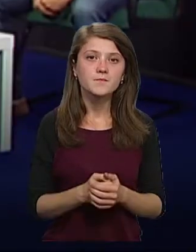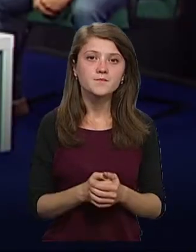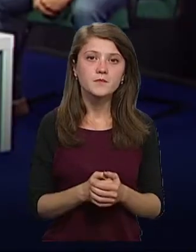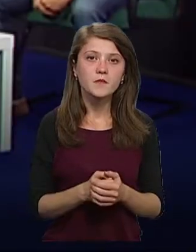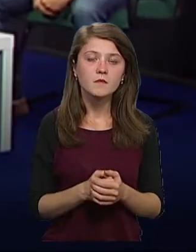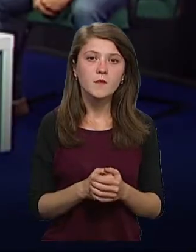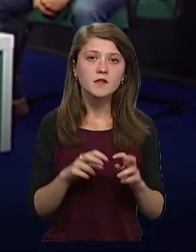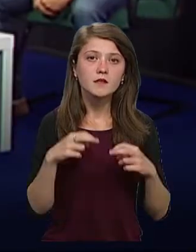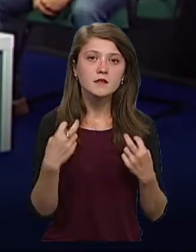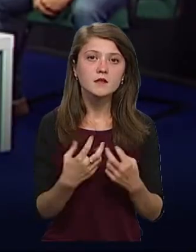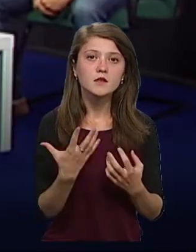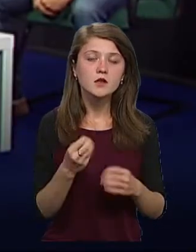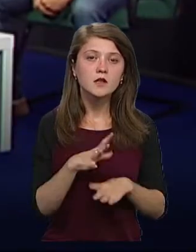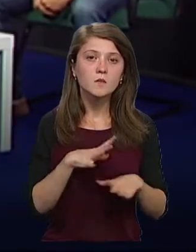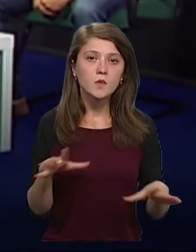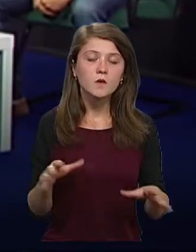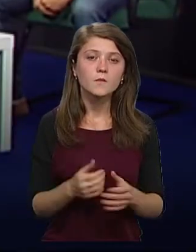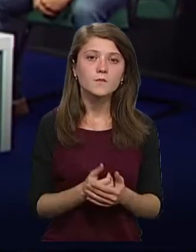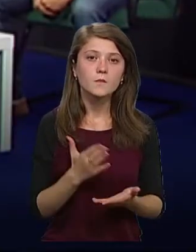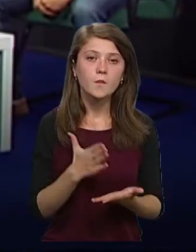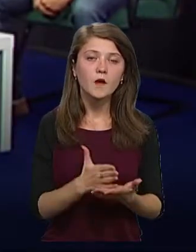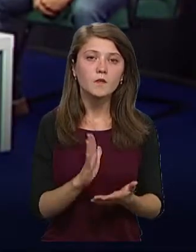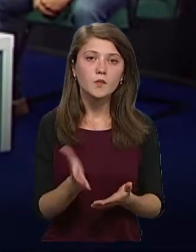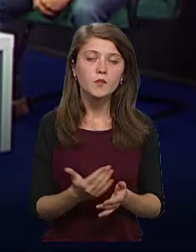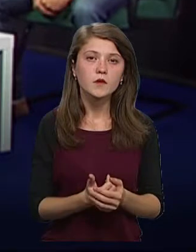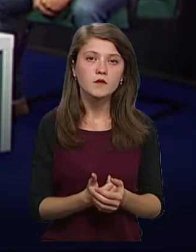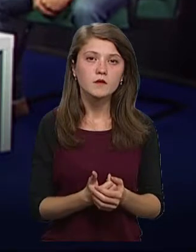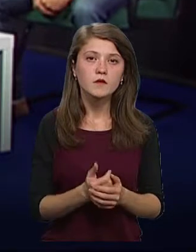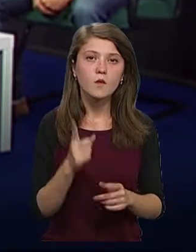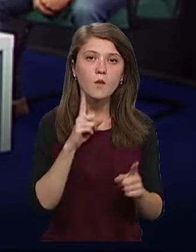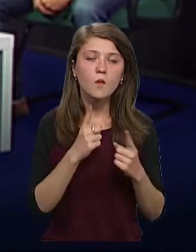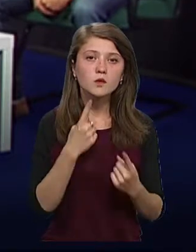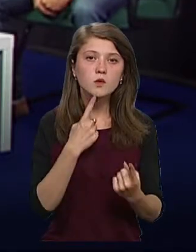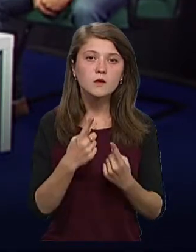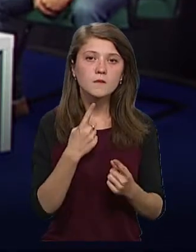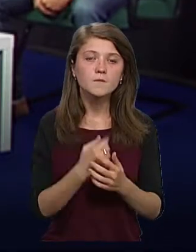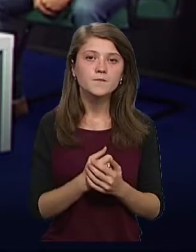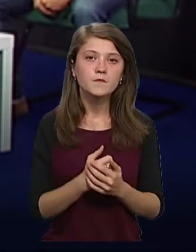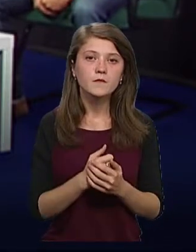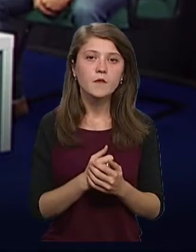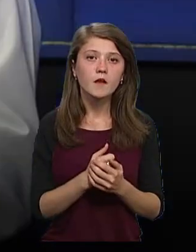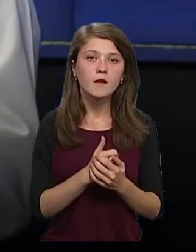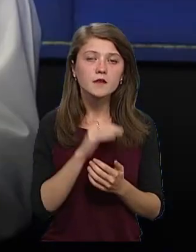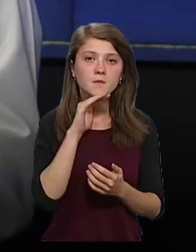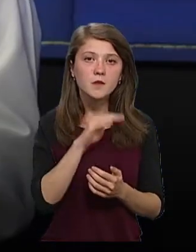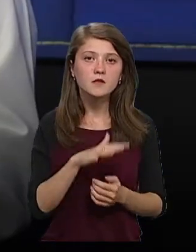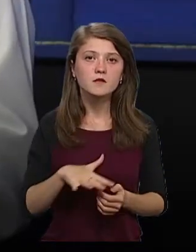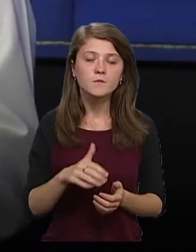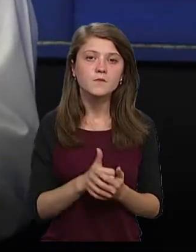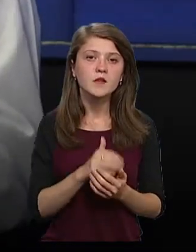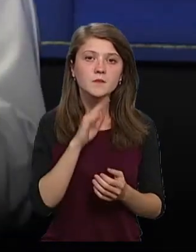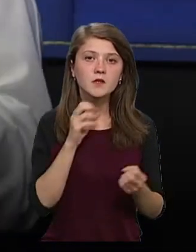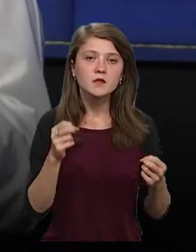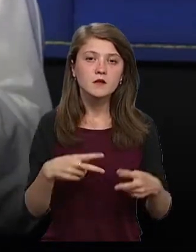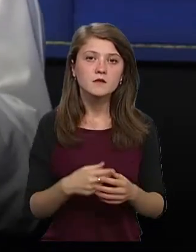засідання робочої групи ще не відбувалося. Має відбутися консультації експертного середовища, спеціалістів,